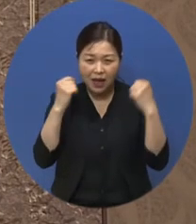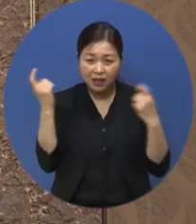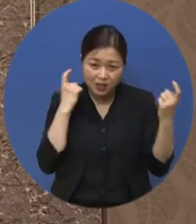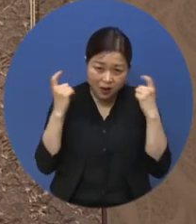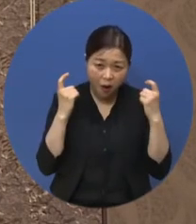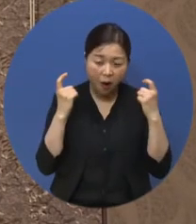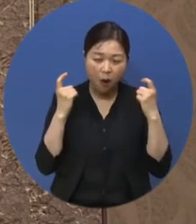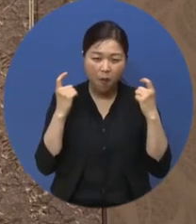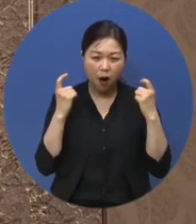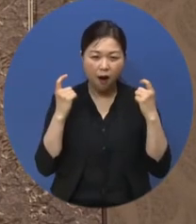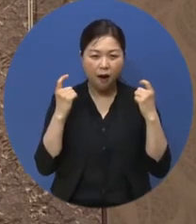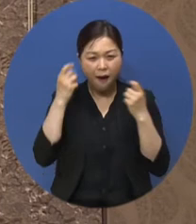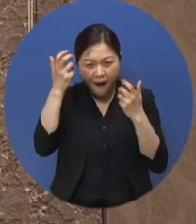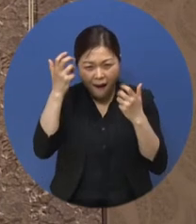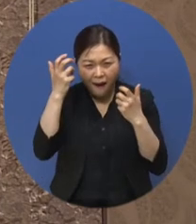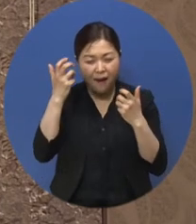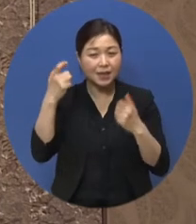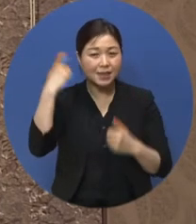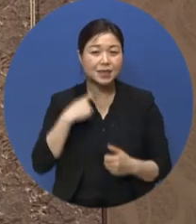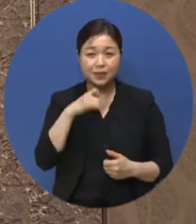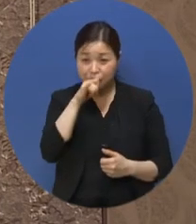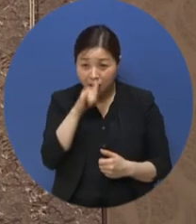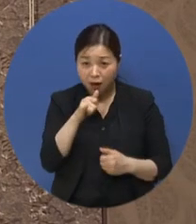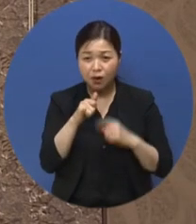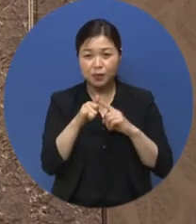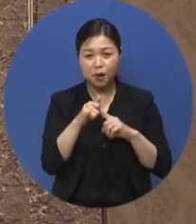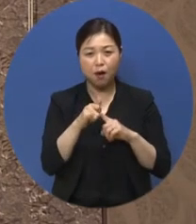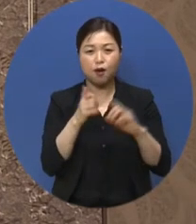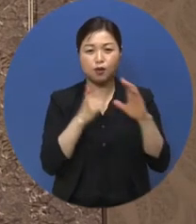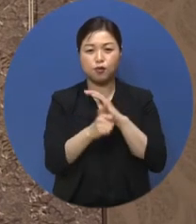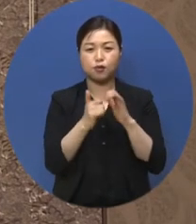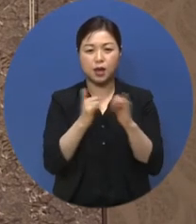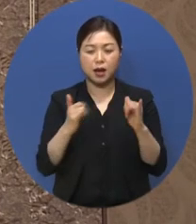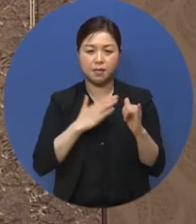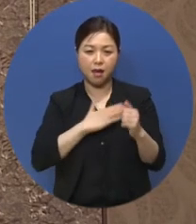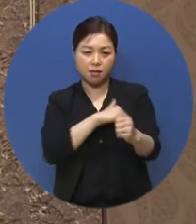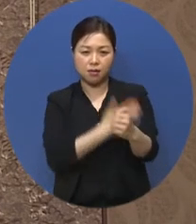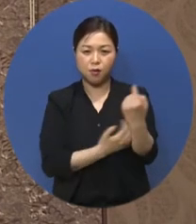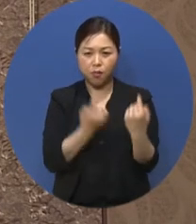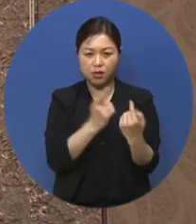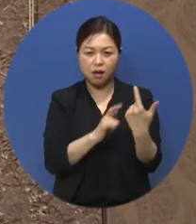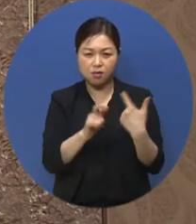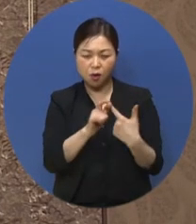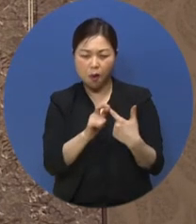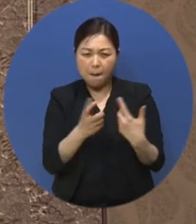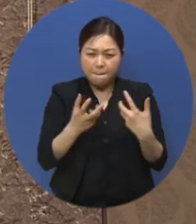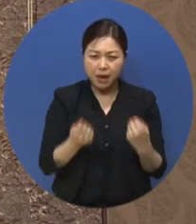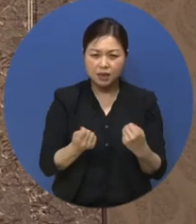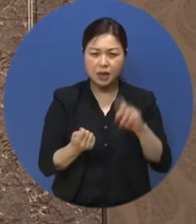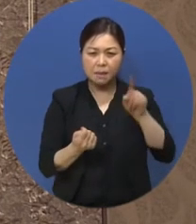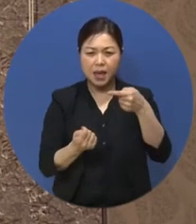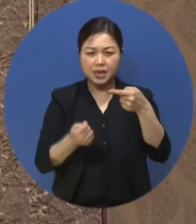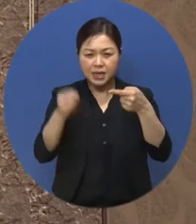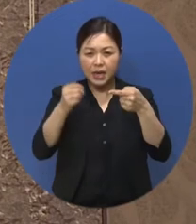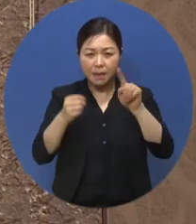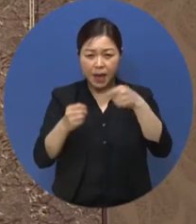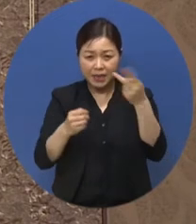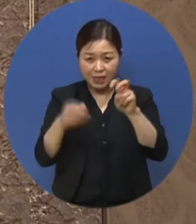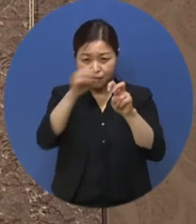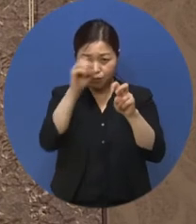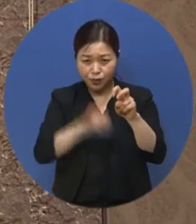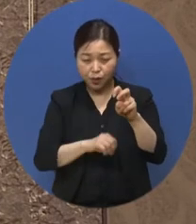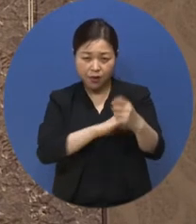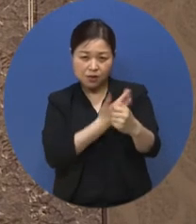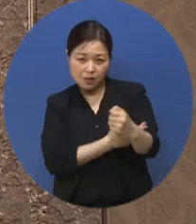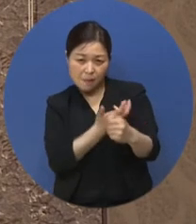그 현장감이 있는데. 예, 그러면 선수들도 자기 기량보다 더 많은 뭐 120%의 기량을 발휘해서. 기록 싸움도